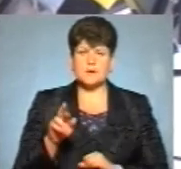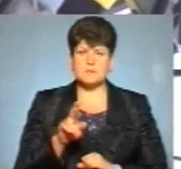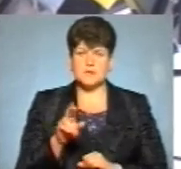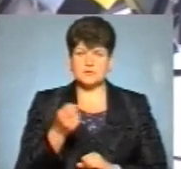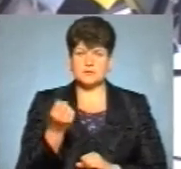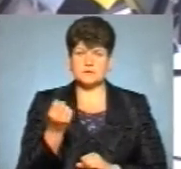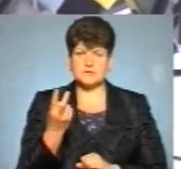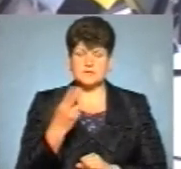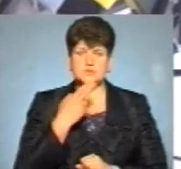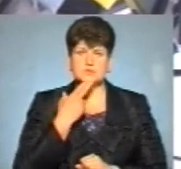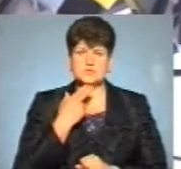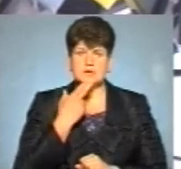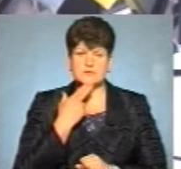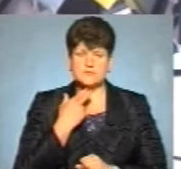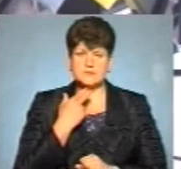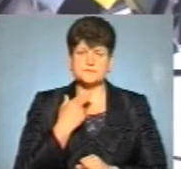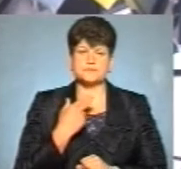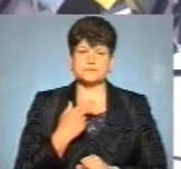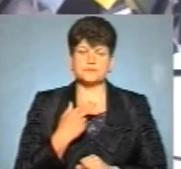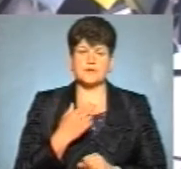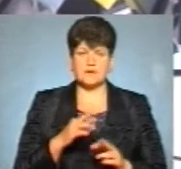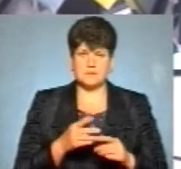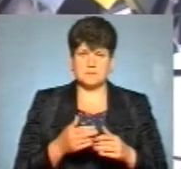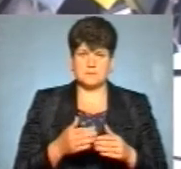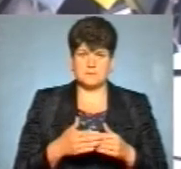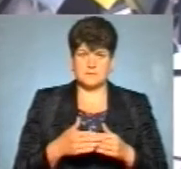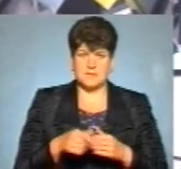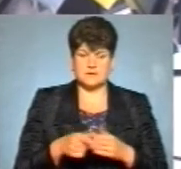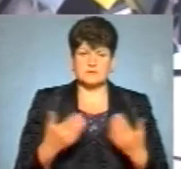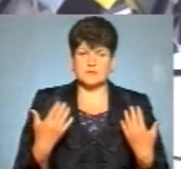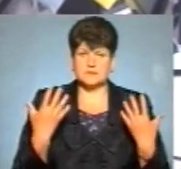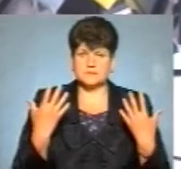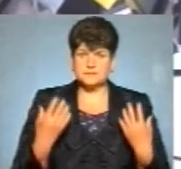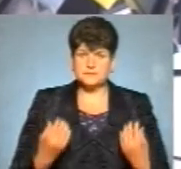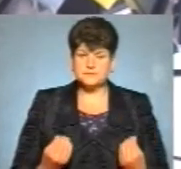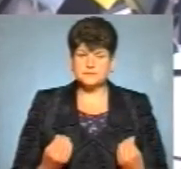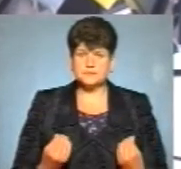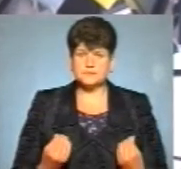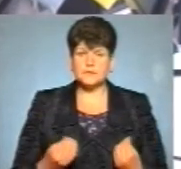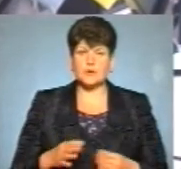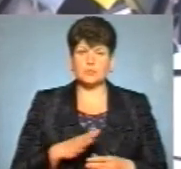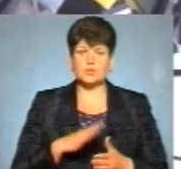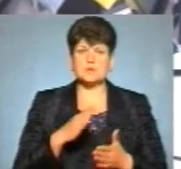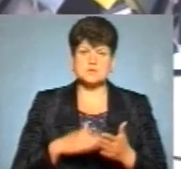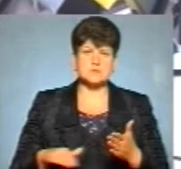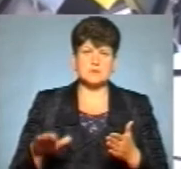12 червня, якраз перед самими вихідними, було